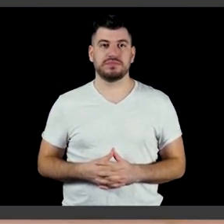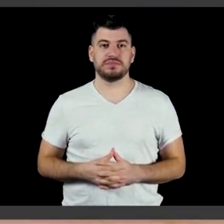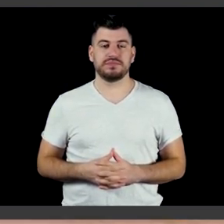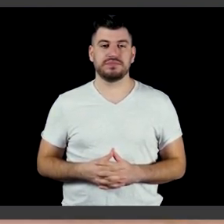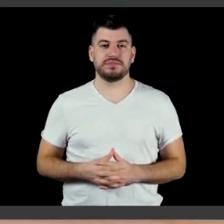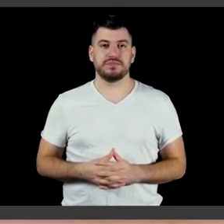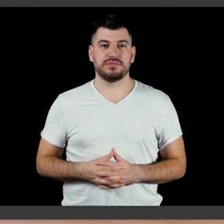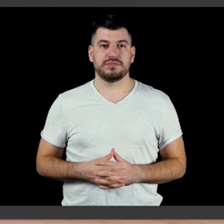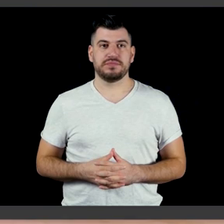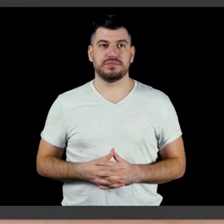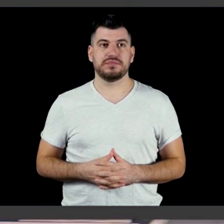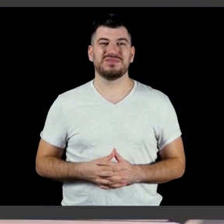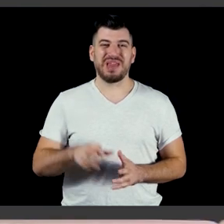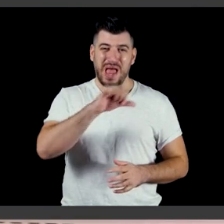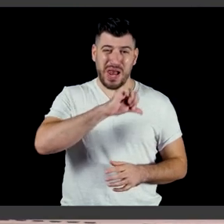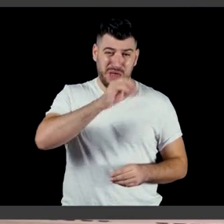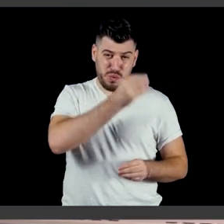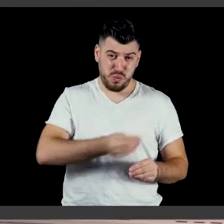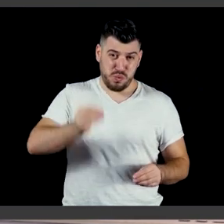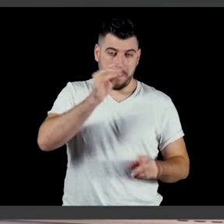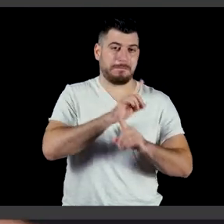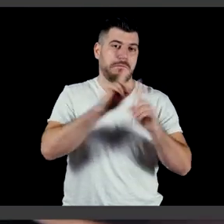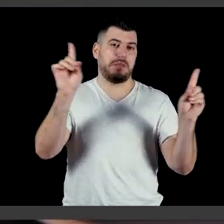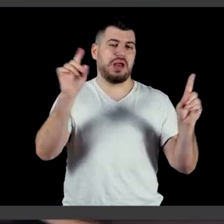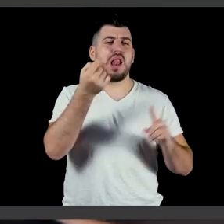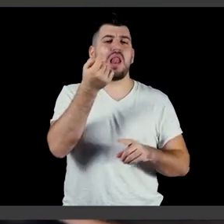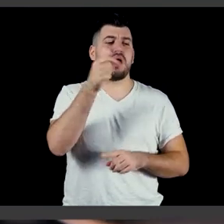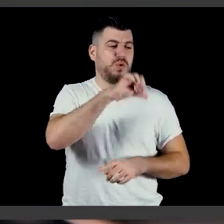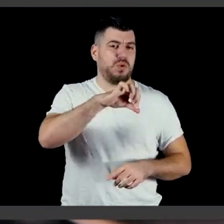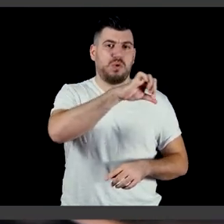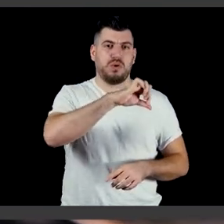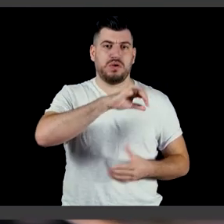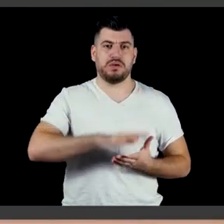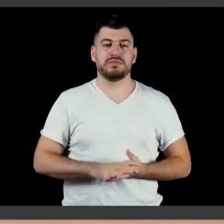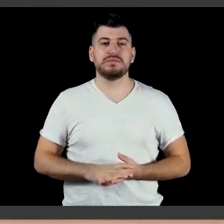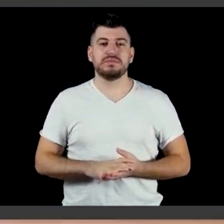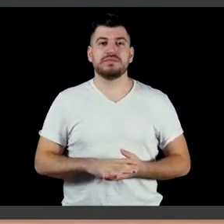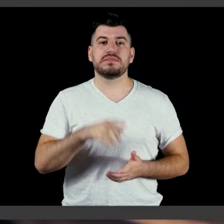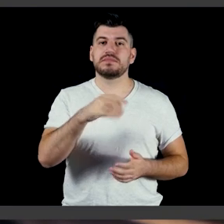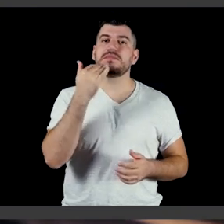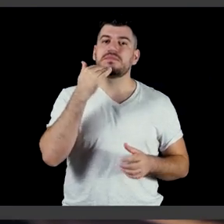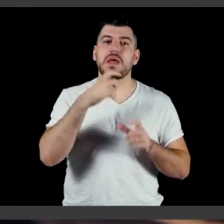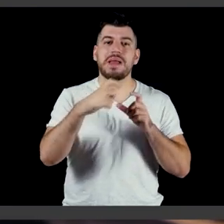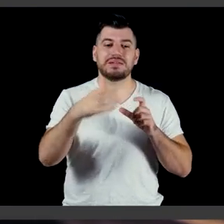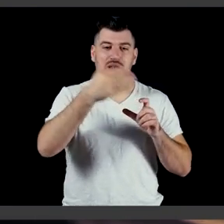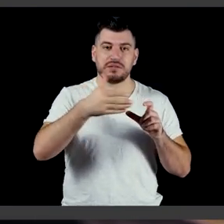Τέλεια. Και δεν θα το παρακάνετε με το λάδι. Λίγο λαδάκι στο τηγάνι. Μελιτζάνι μέσα.